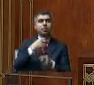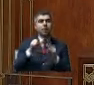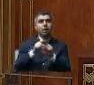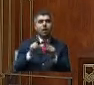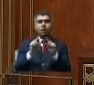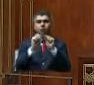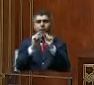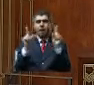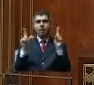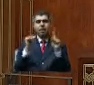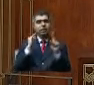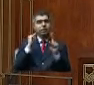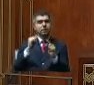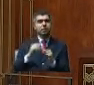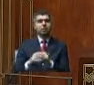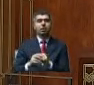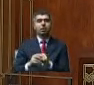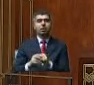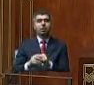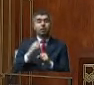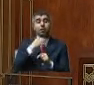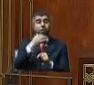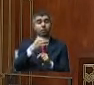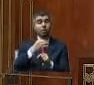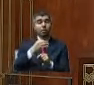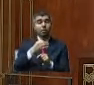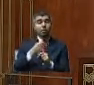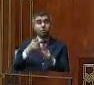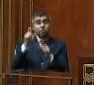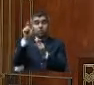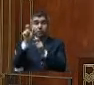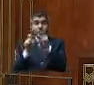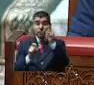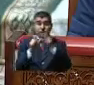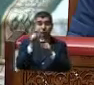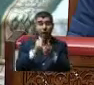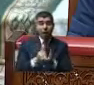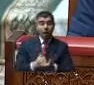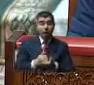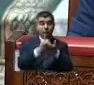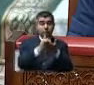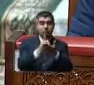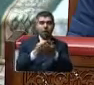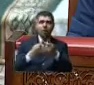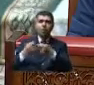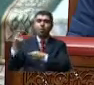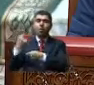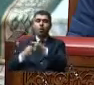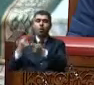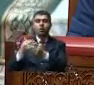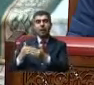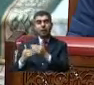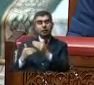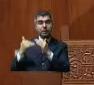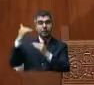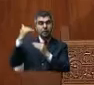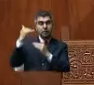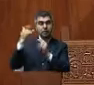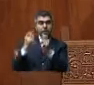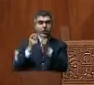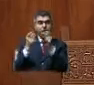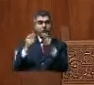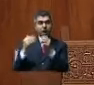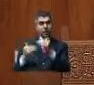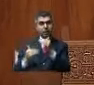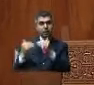واضحة، راه الجانب الاجتماعي ما غيتحسن بطريقة حقيقية حتى يتحسن الاقتصاد والاستثمار